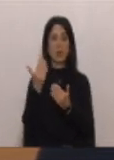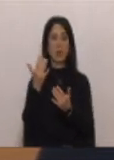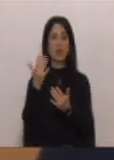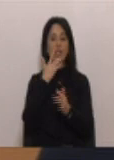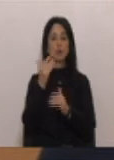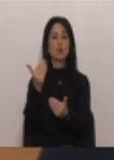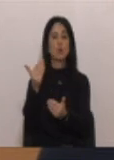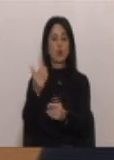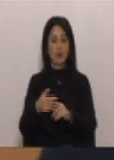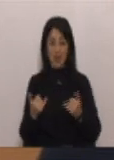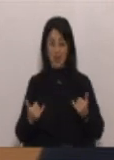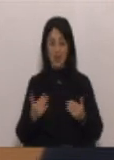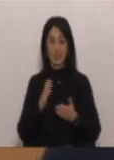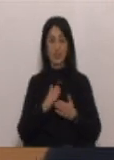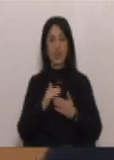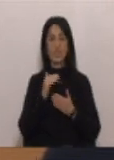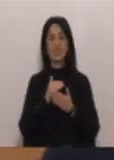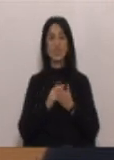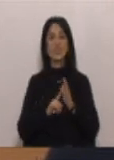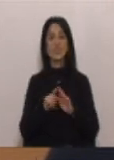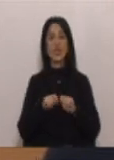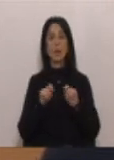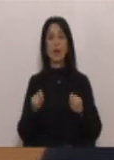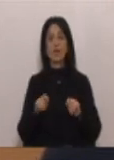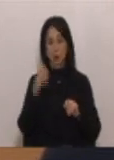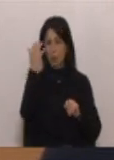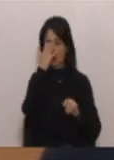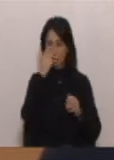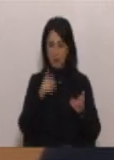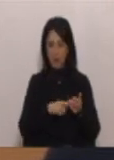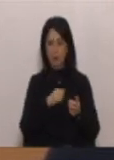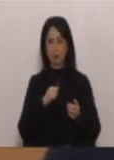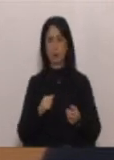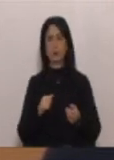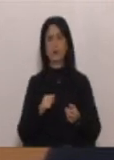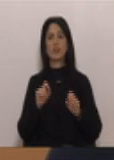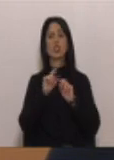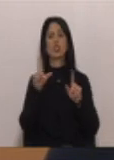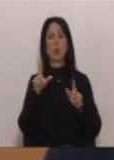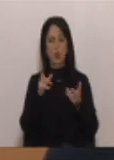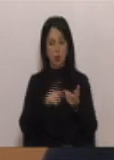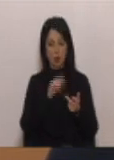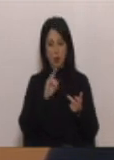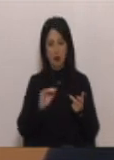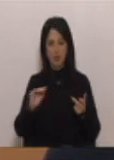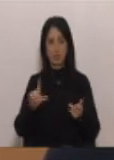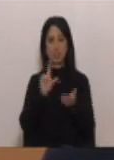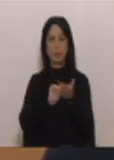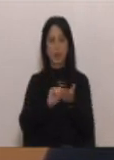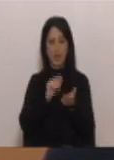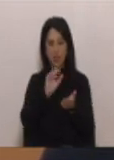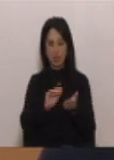მოძრაობის. დღეს გვაქვს სისტემა შექმნილი სადაც უსინათლოები, სკოლის მოსწავლეები,